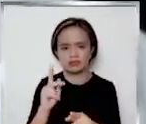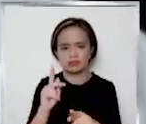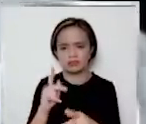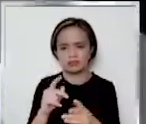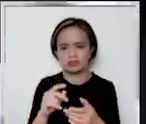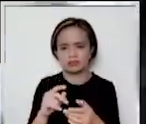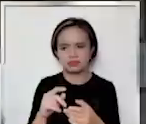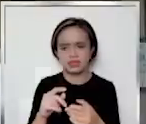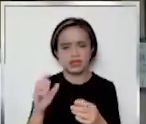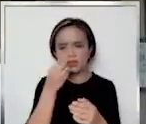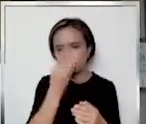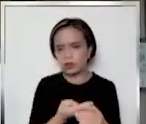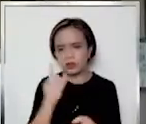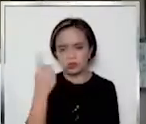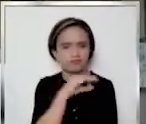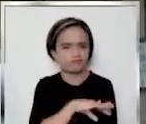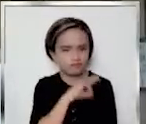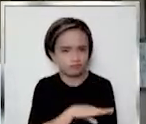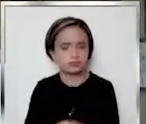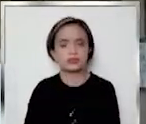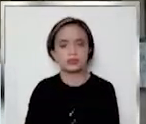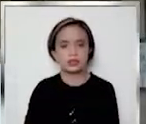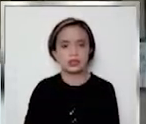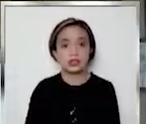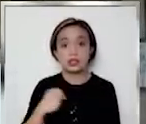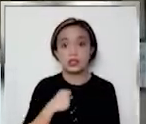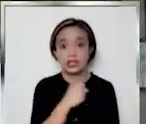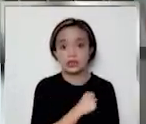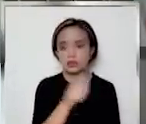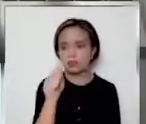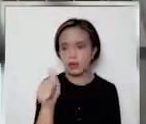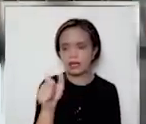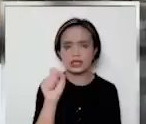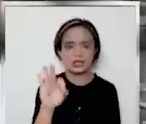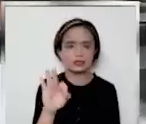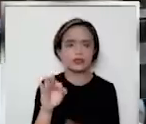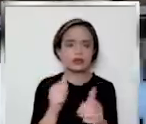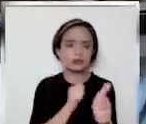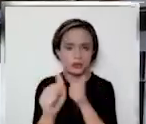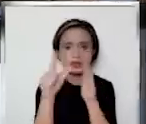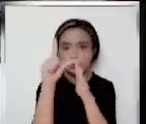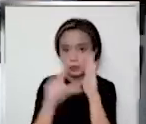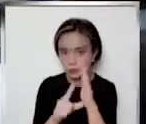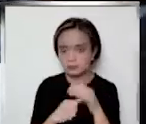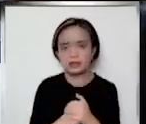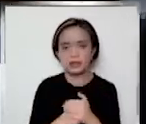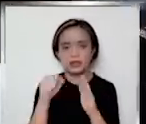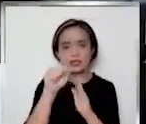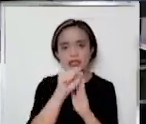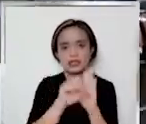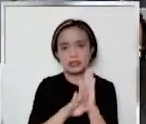kanilang kita. Sa ngayon, nasa Senado na ang bola kung ipapasa rin ito ang katumbas na panukala, ang Senate Bill 250